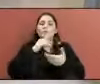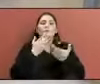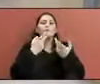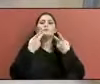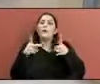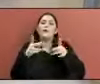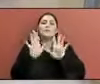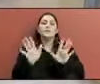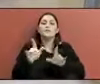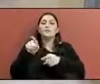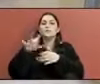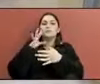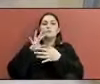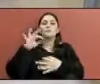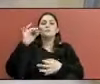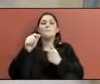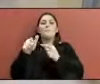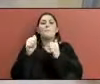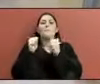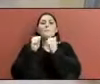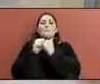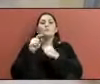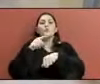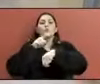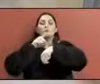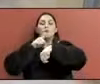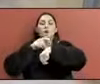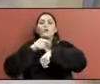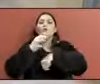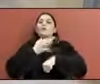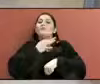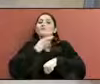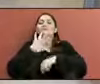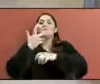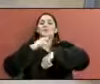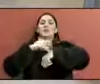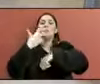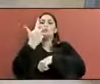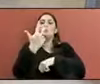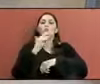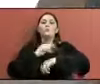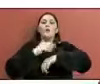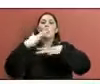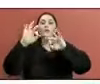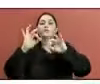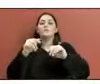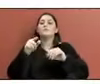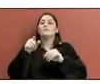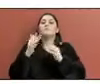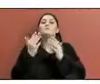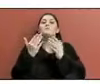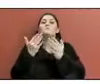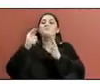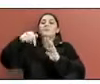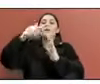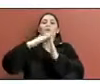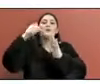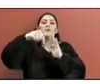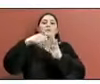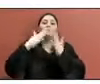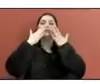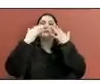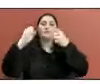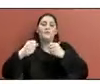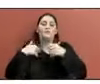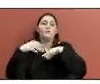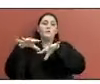yapıyoruz. Ve vatandaşımıza geri dönüş yaparak şu saatte lütfen hazır olun, sizi gelip evinizden alıp hastanemize götüreceğiz diyoruz. Hastanemizde